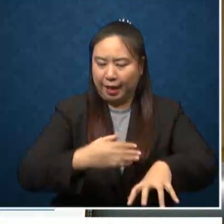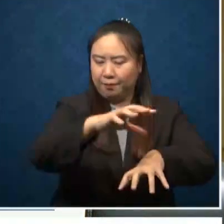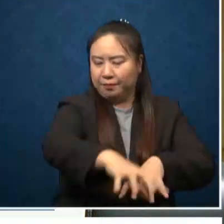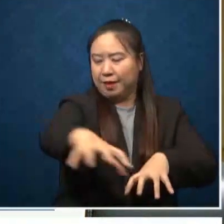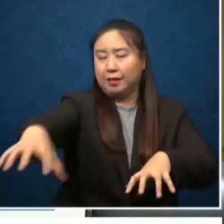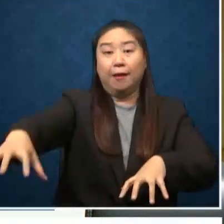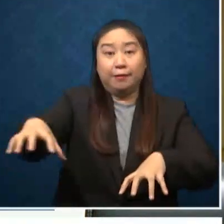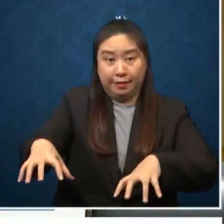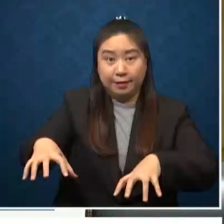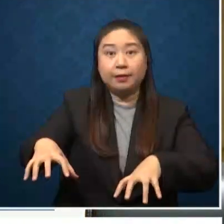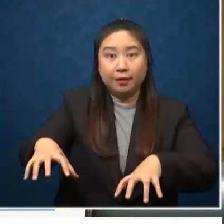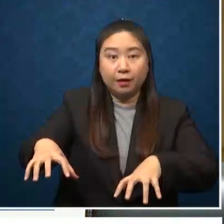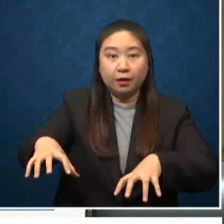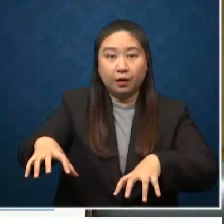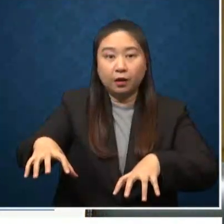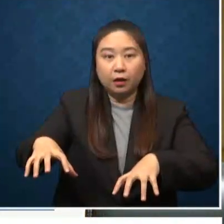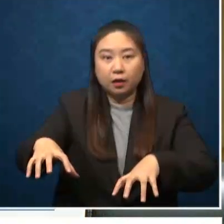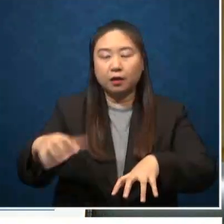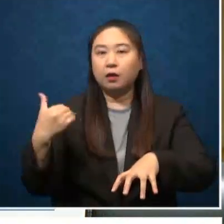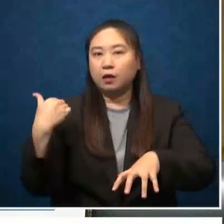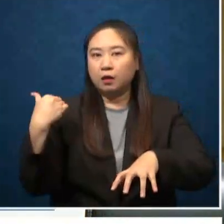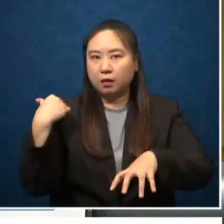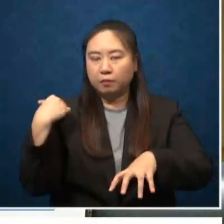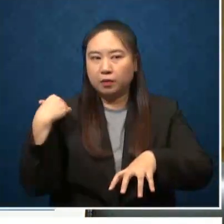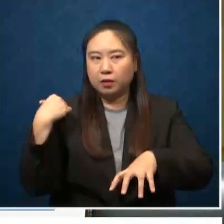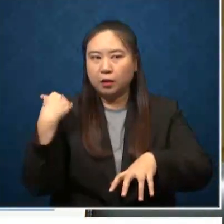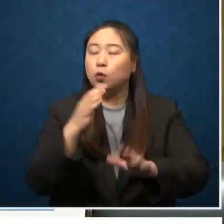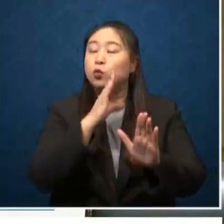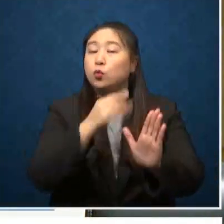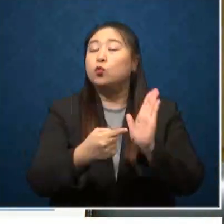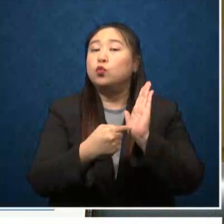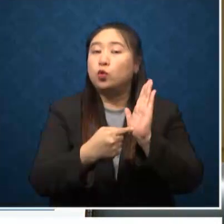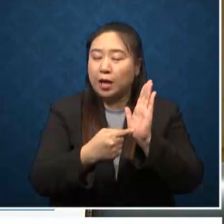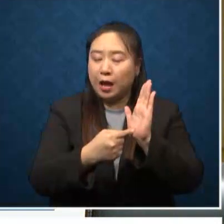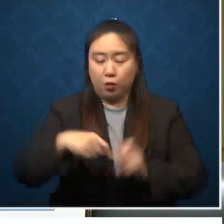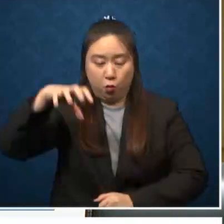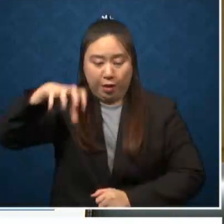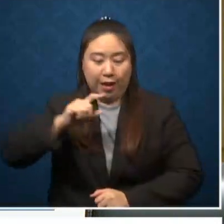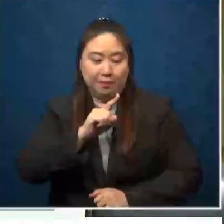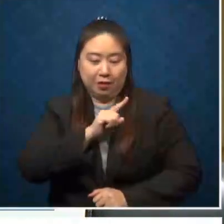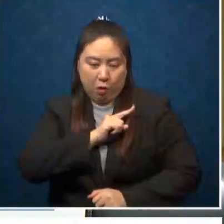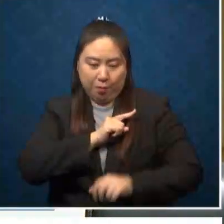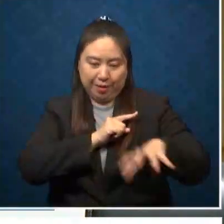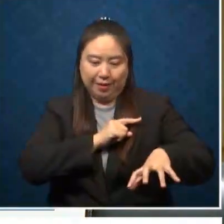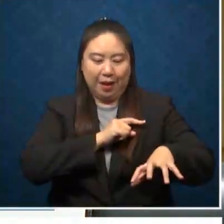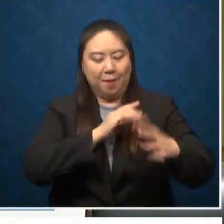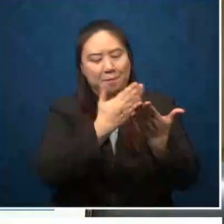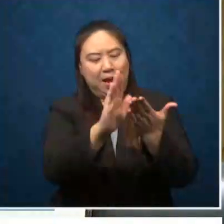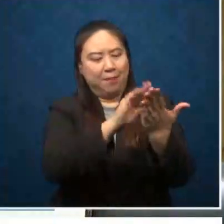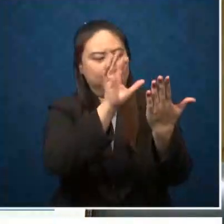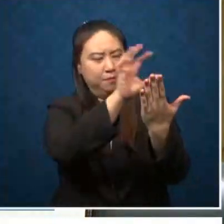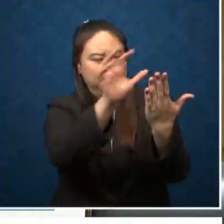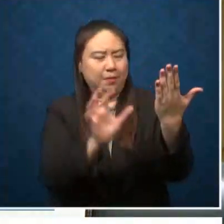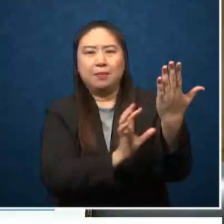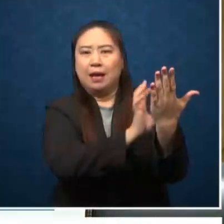จะเป็น10เขตตรวจราชการของกระทรวงมหาดไทยหรือของสำนักนายกก็ดีจะต้องคัดเลือก